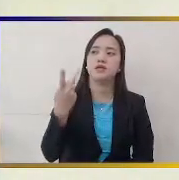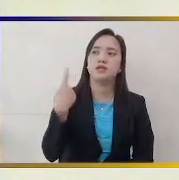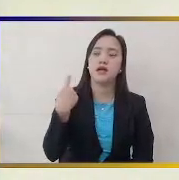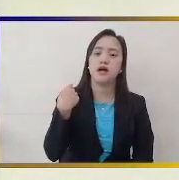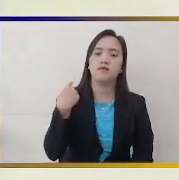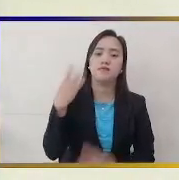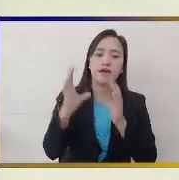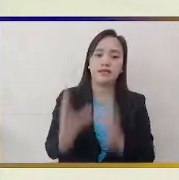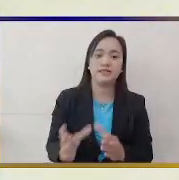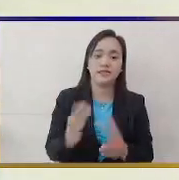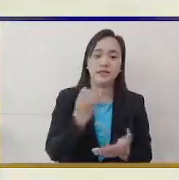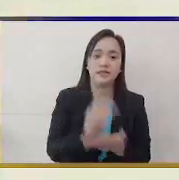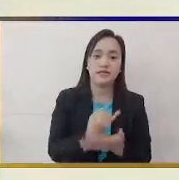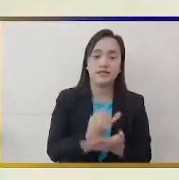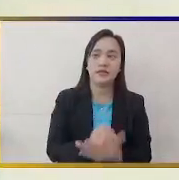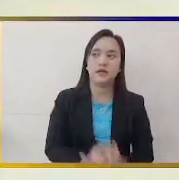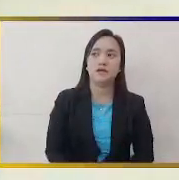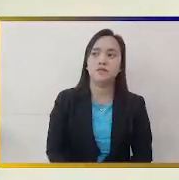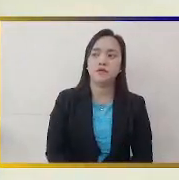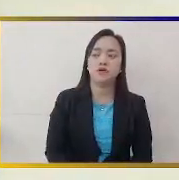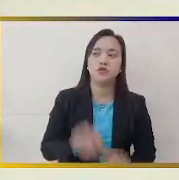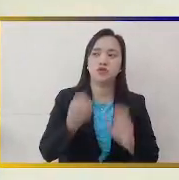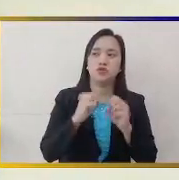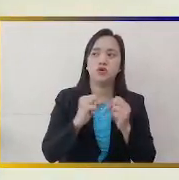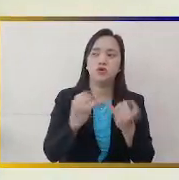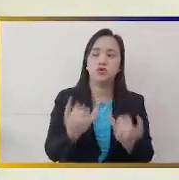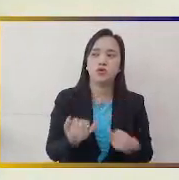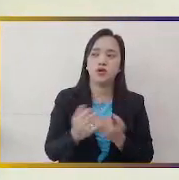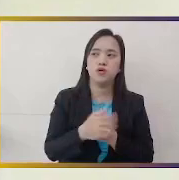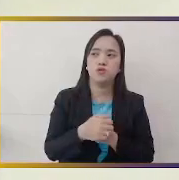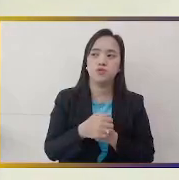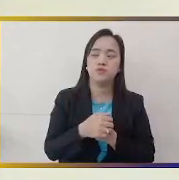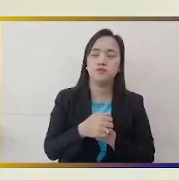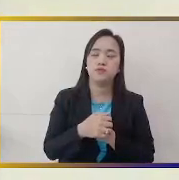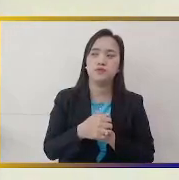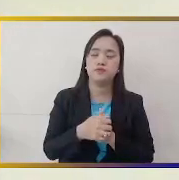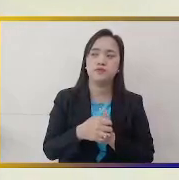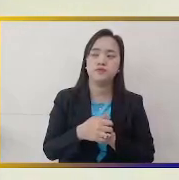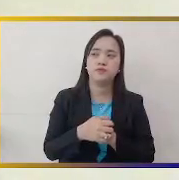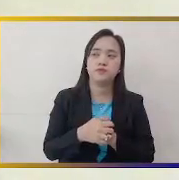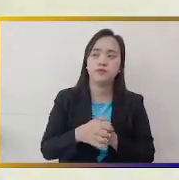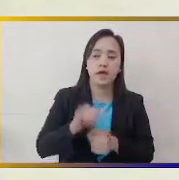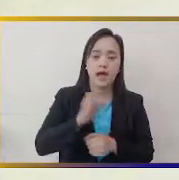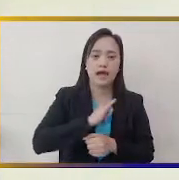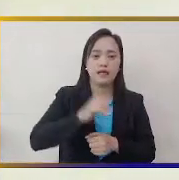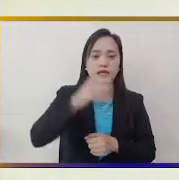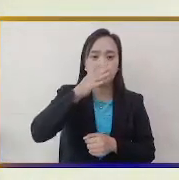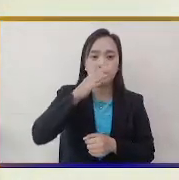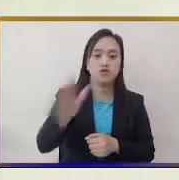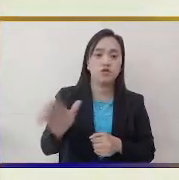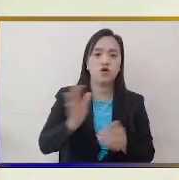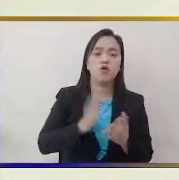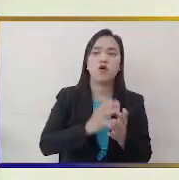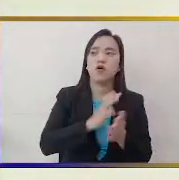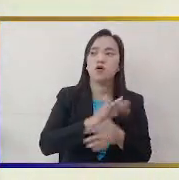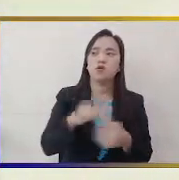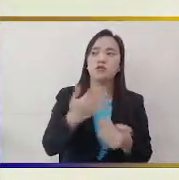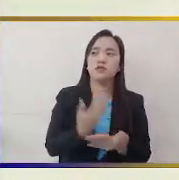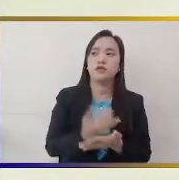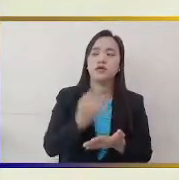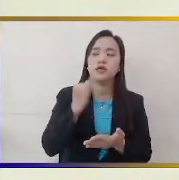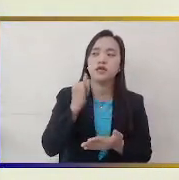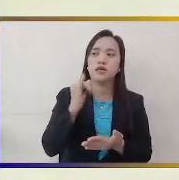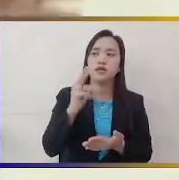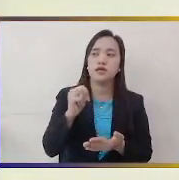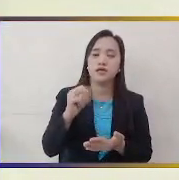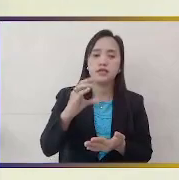income so tinanggihan ko yung 3,000 for daily Bakit kasi yun yung magpalayo sa akin sa aking